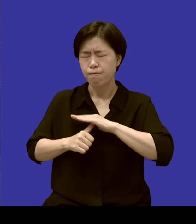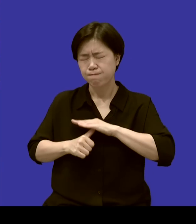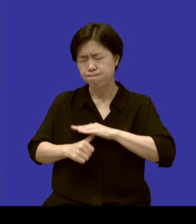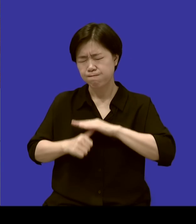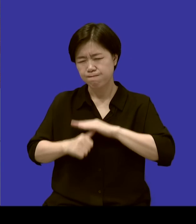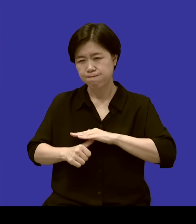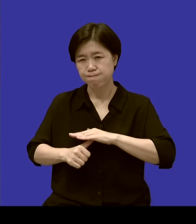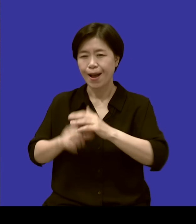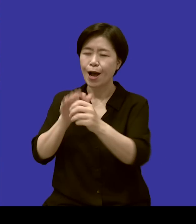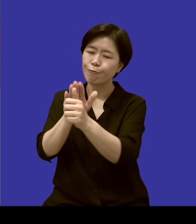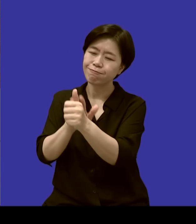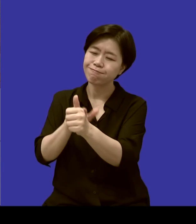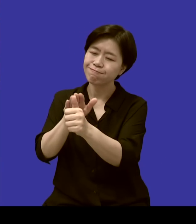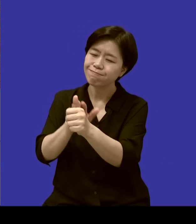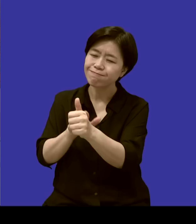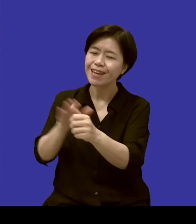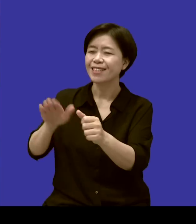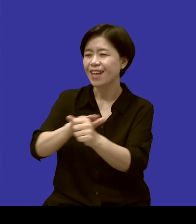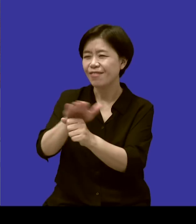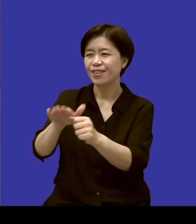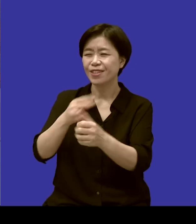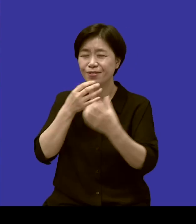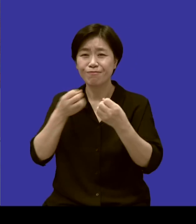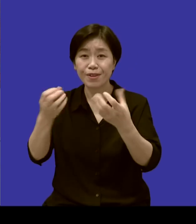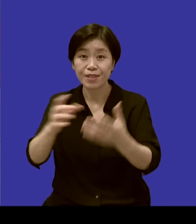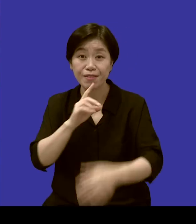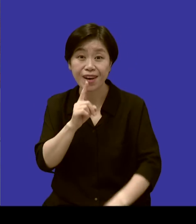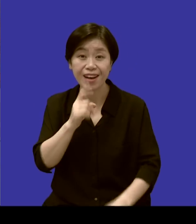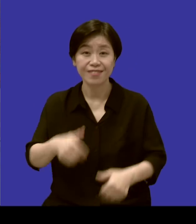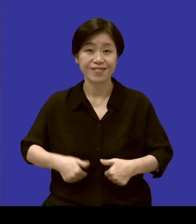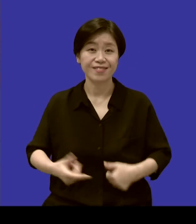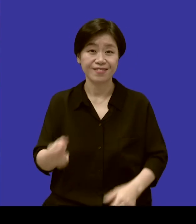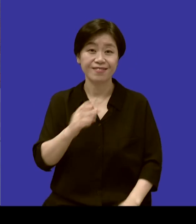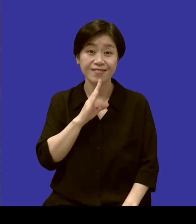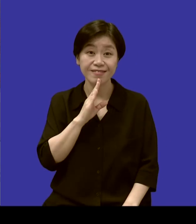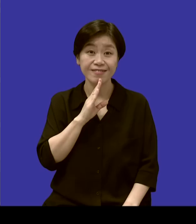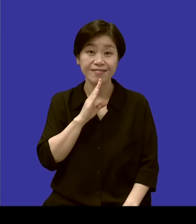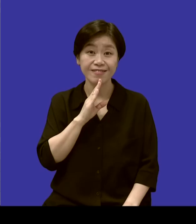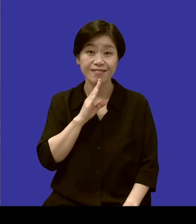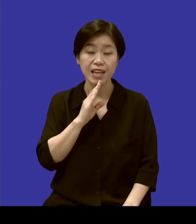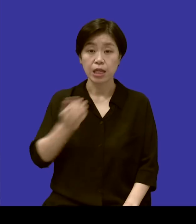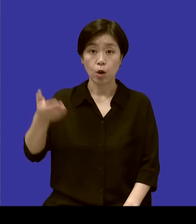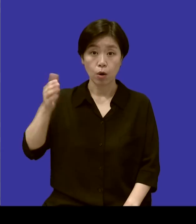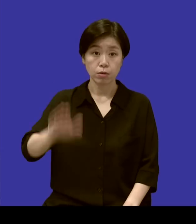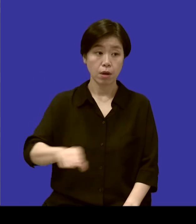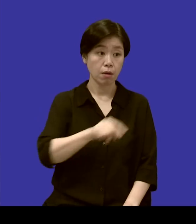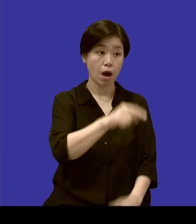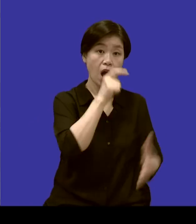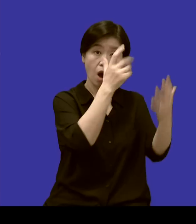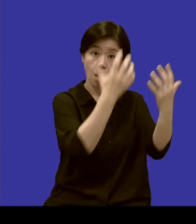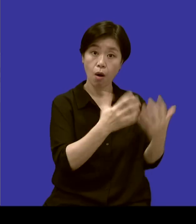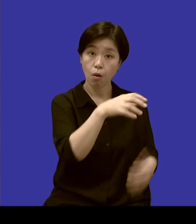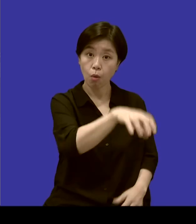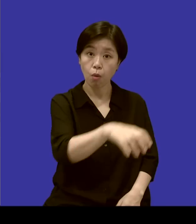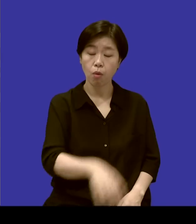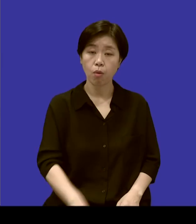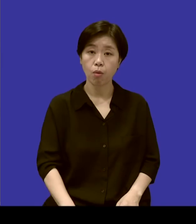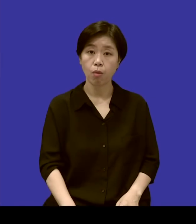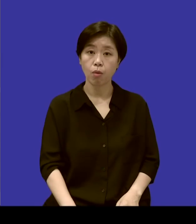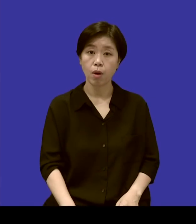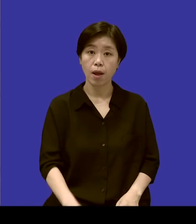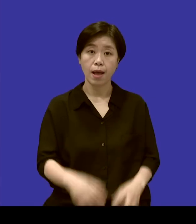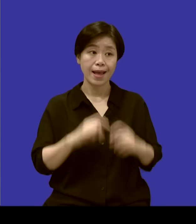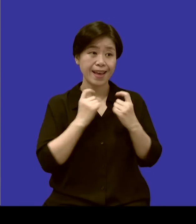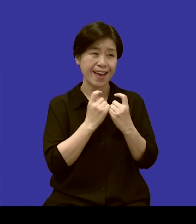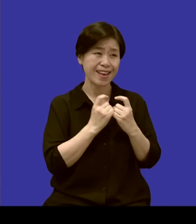그러니까는 사랑합니다, 축복합니다 이래야 되잖아. 속으로 좋게도. 하지만은 거기 가면은 그냥 나는 차려진